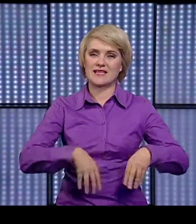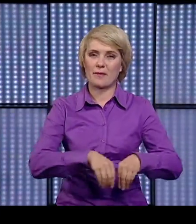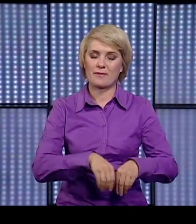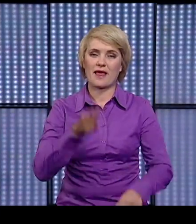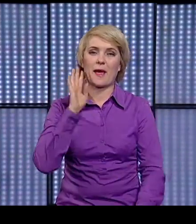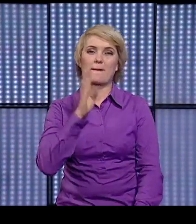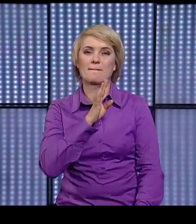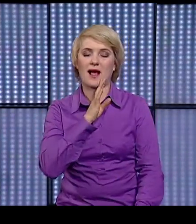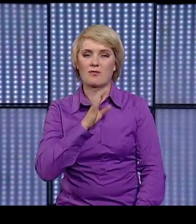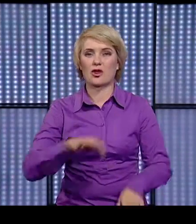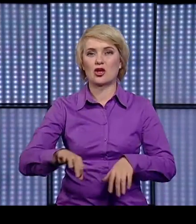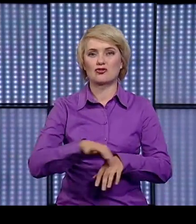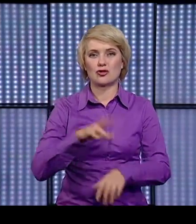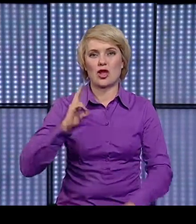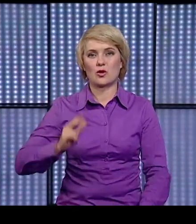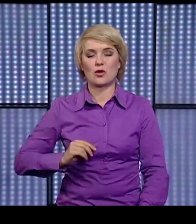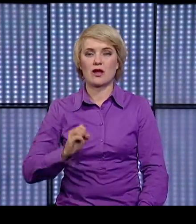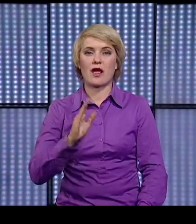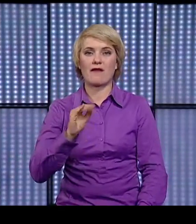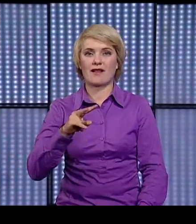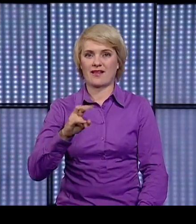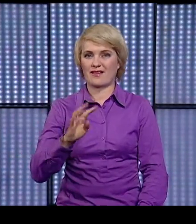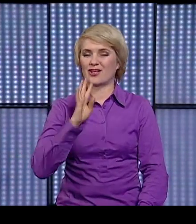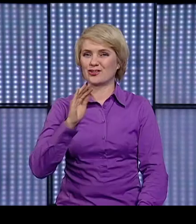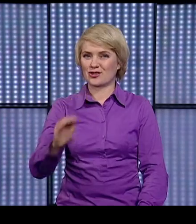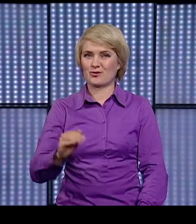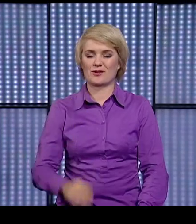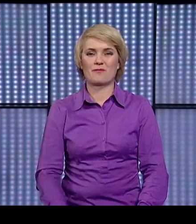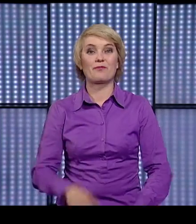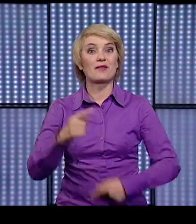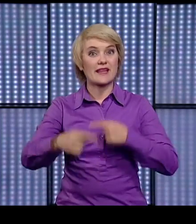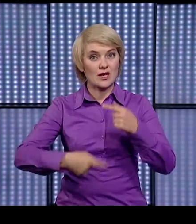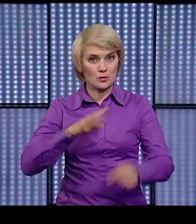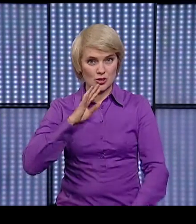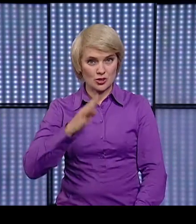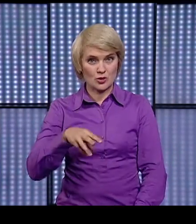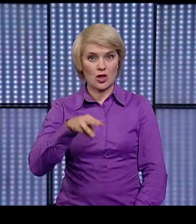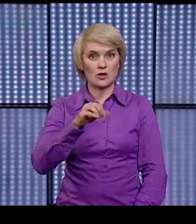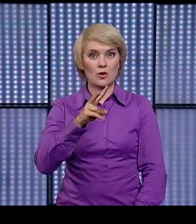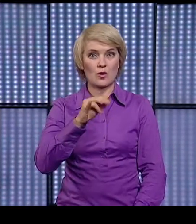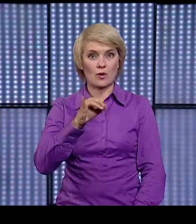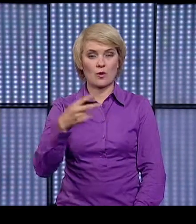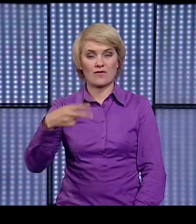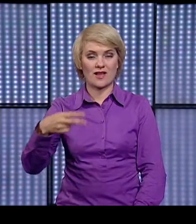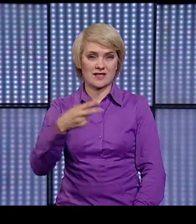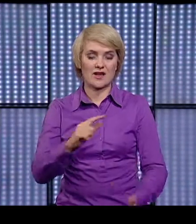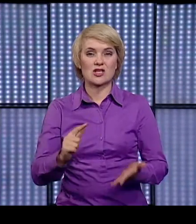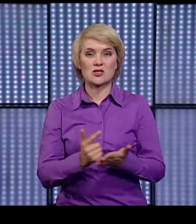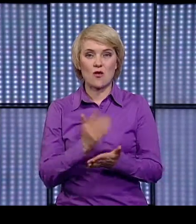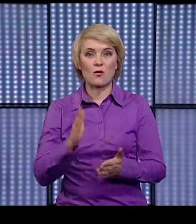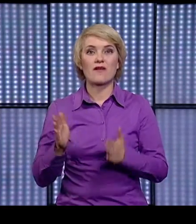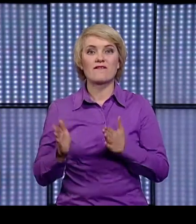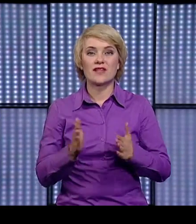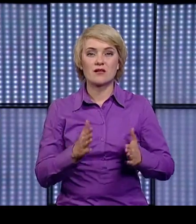і своїй дочці Євеліні. 4 роки. Наступні 4 роки до Токіо-2020 знову пройдуть у ритмі